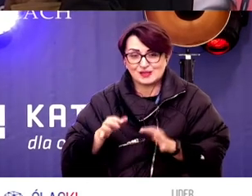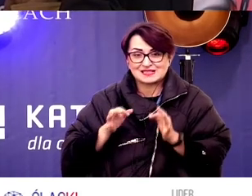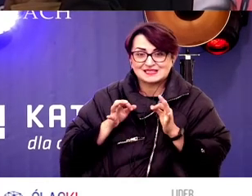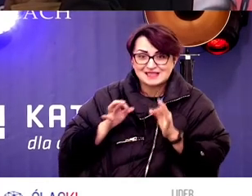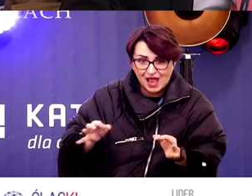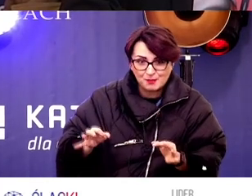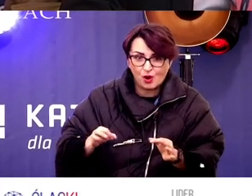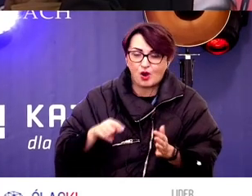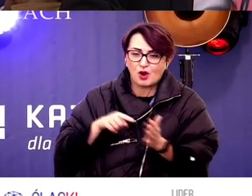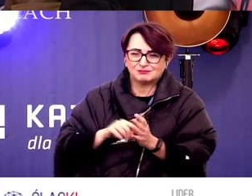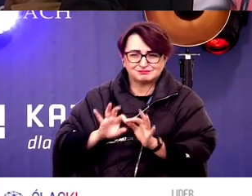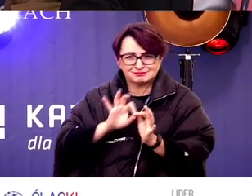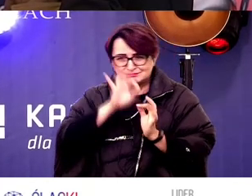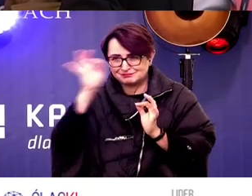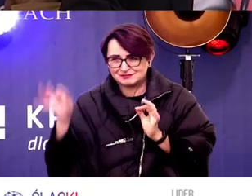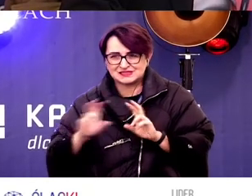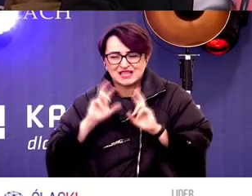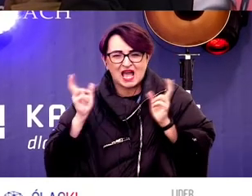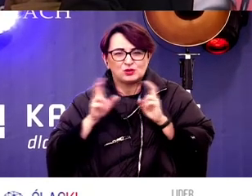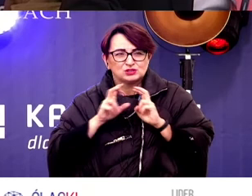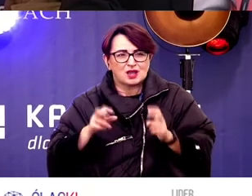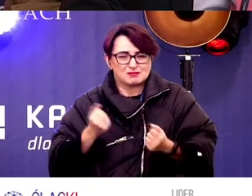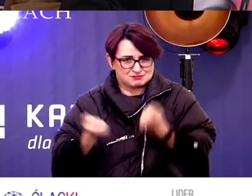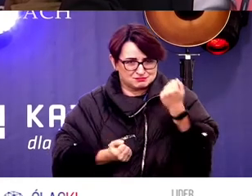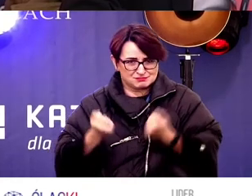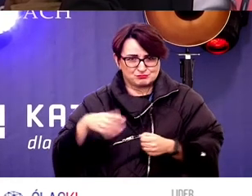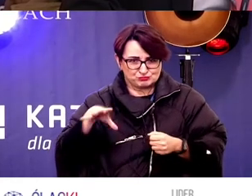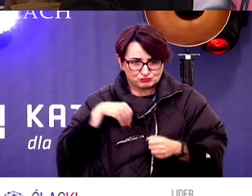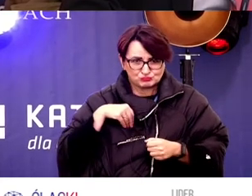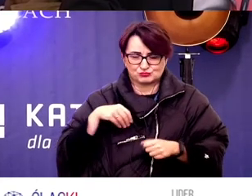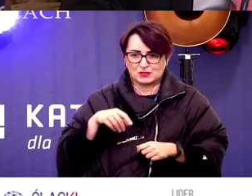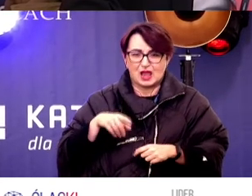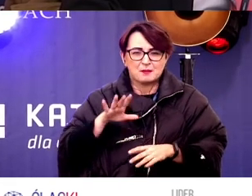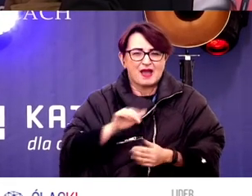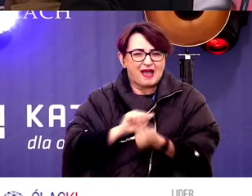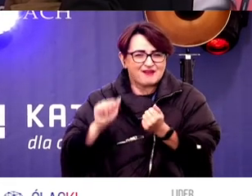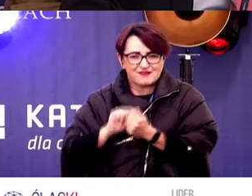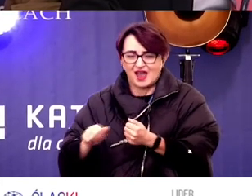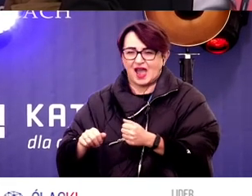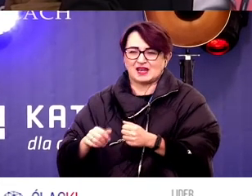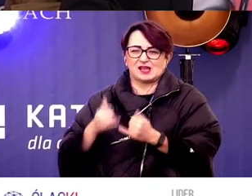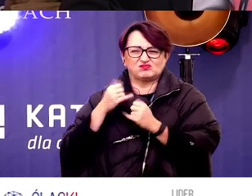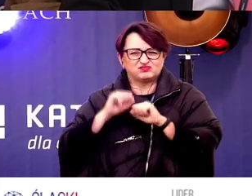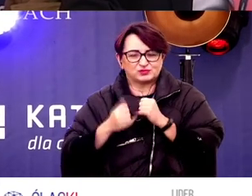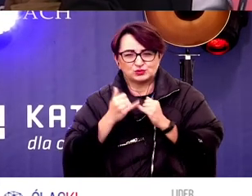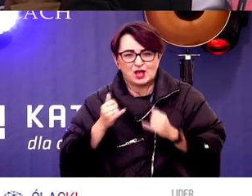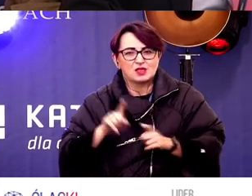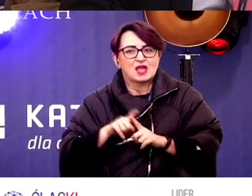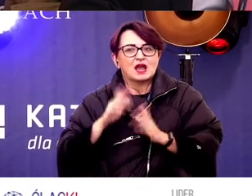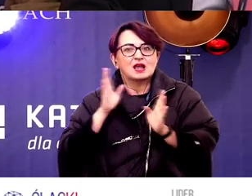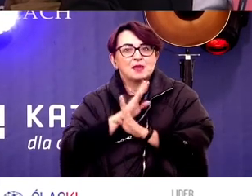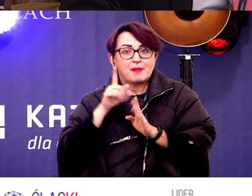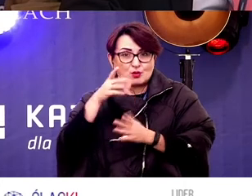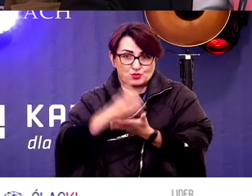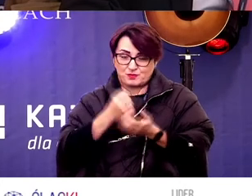które są wciąż zdatne do jazdy, mimo wielu awarii i przeciwności losu i też trudnego kubańskiego klimatu,